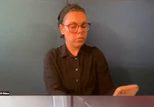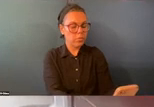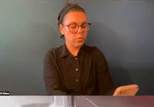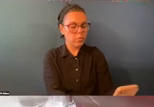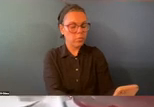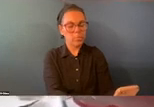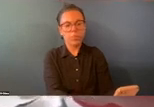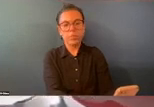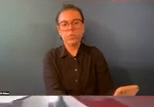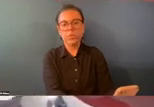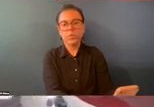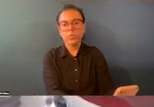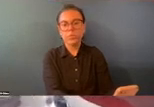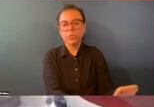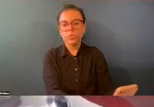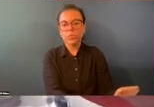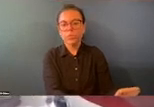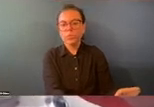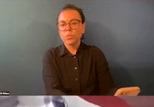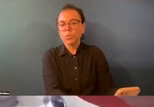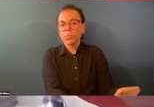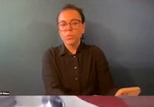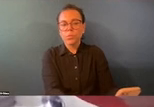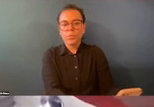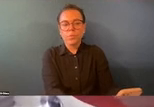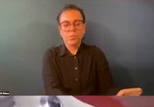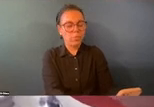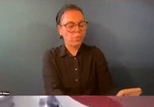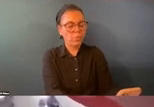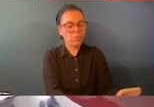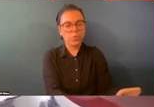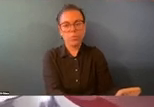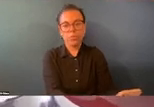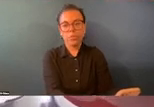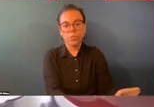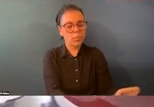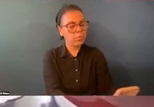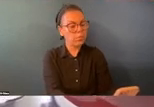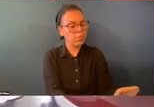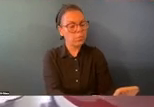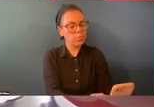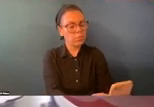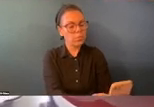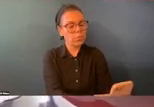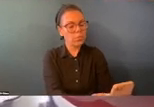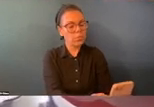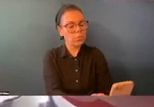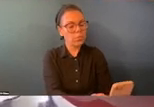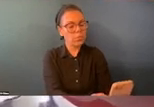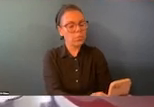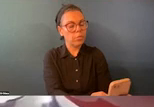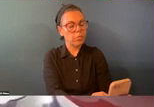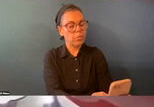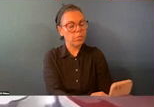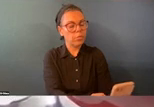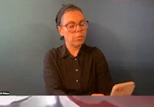برای اونها معلومات نکی سطحی معلومات نکی اونها بیشتر شود تا اینکه اونها توانند در اقلیم های گوناگون